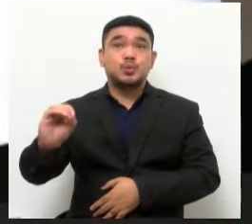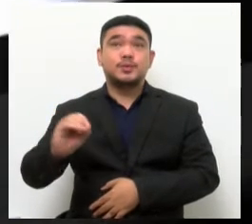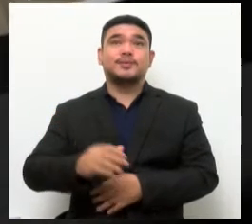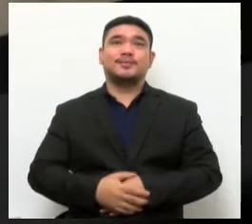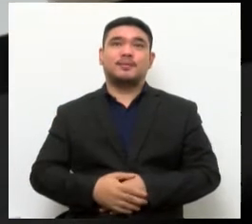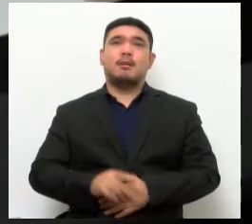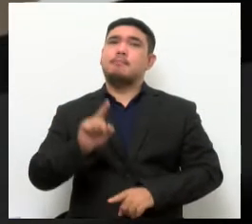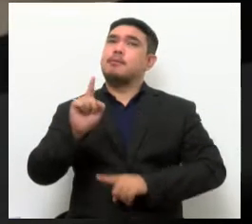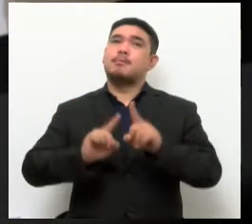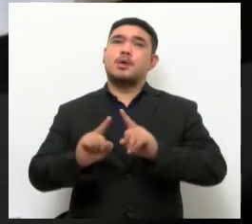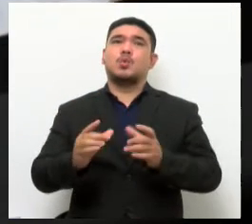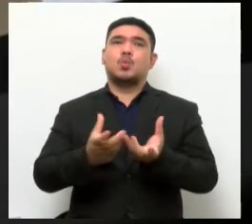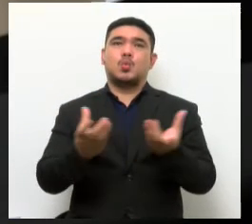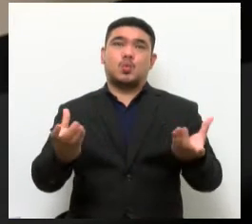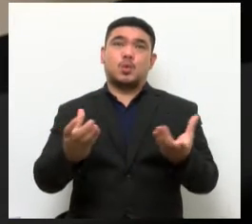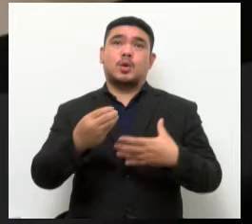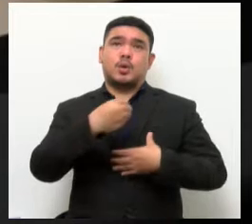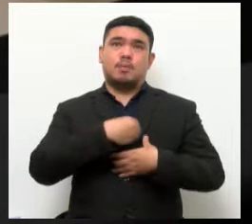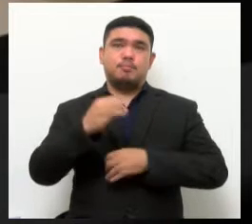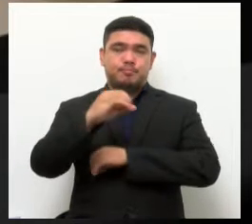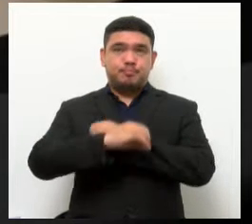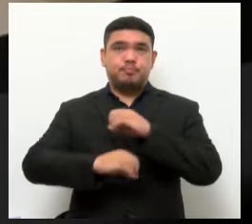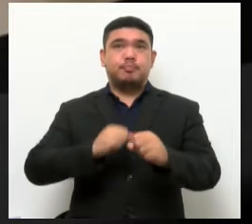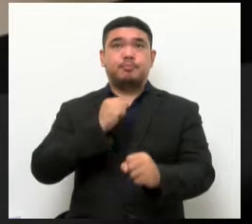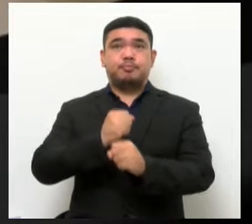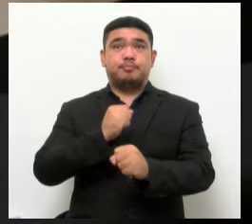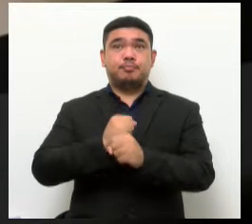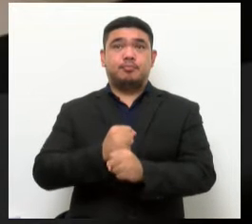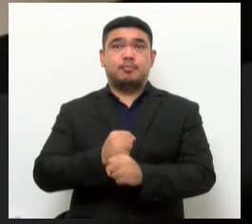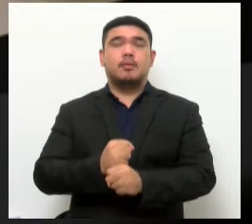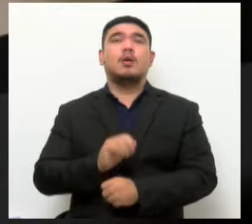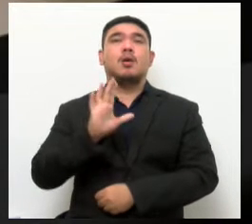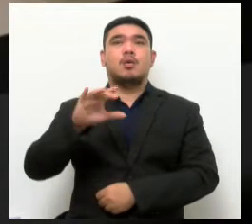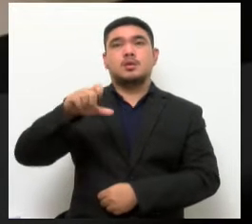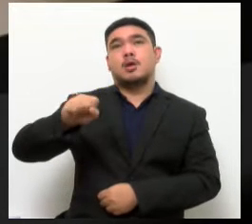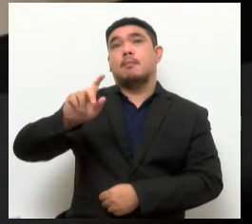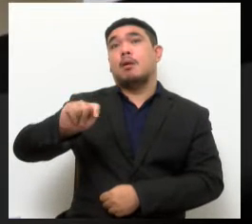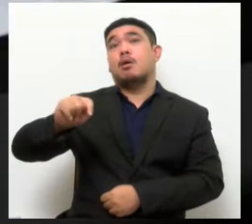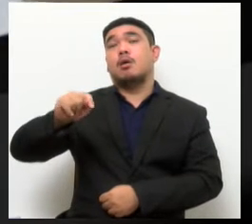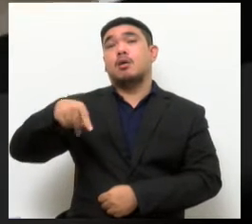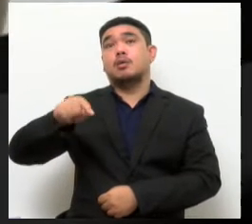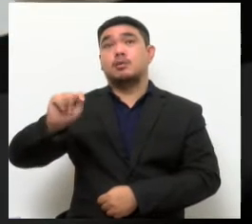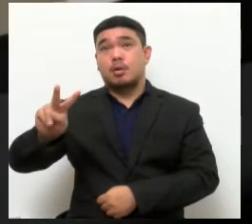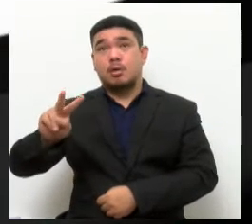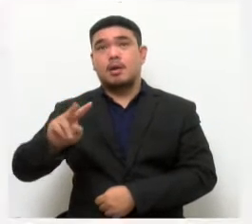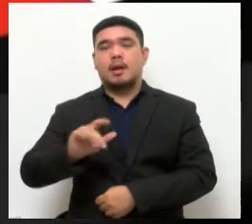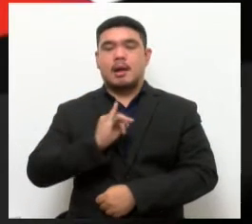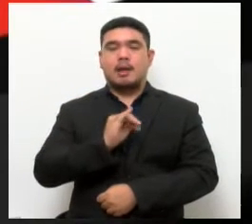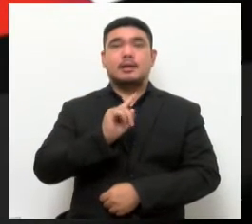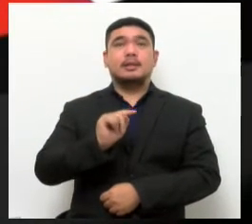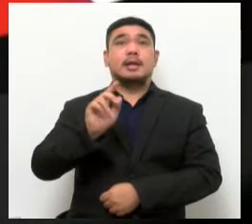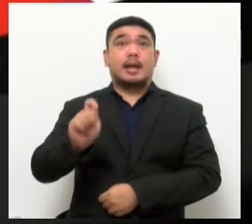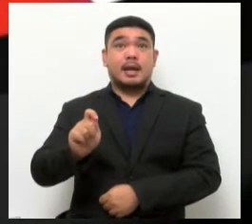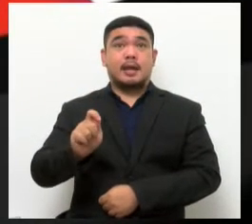4.0 ผลการประเมินคุณธรรมและความโปร่งใสในการดำเนินงานของสำนักงานเขตพื้นที่การศึกษา ITA ออนไล